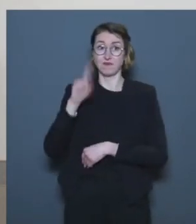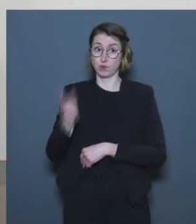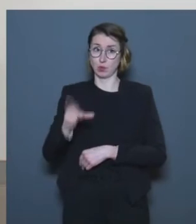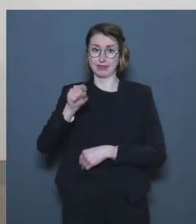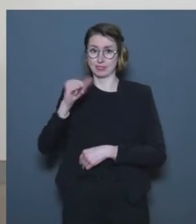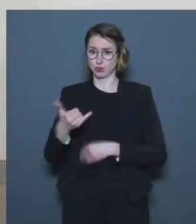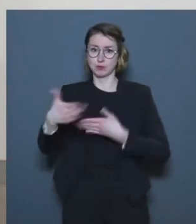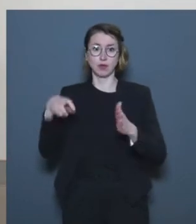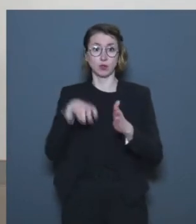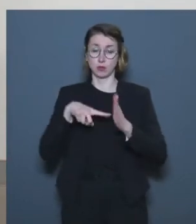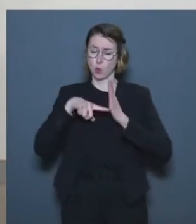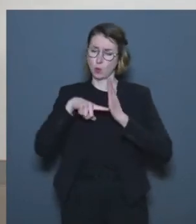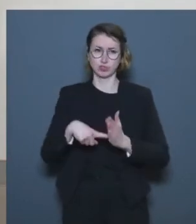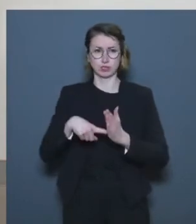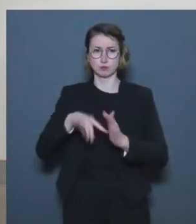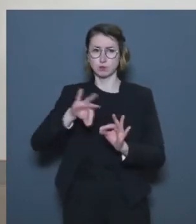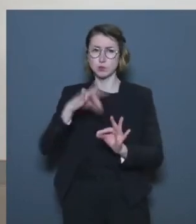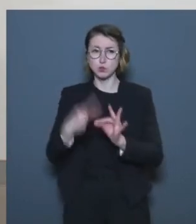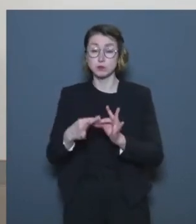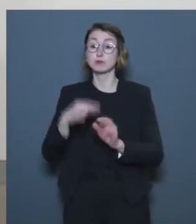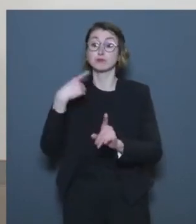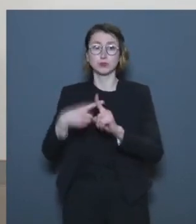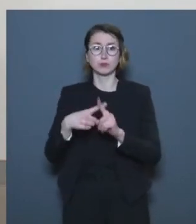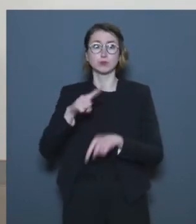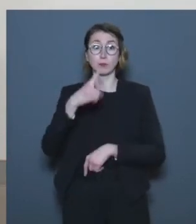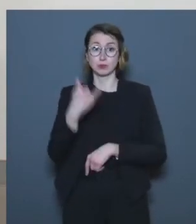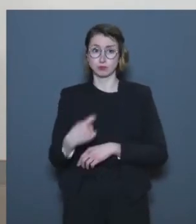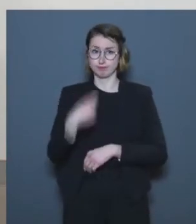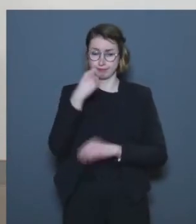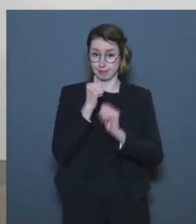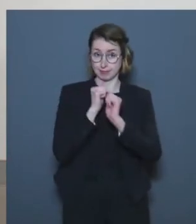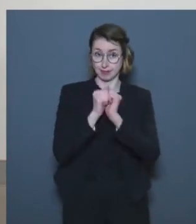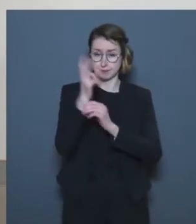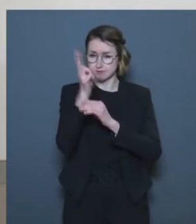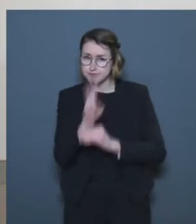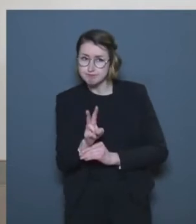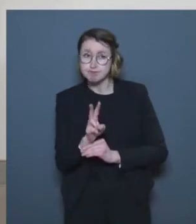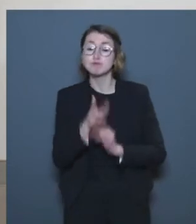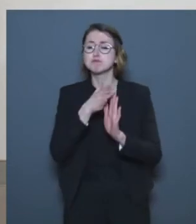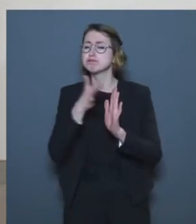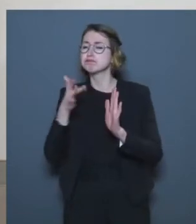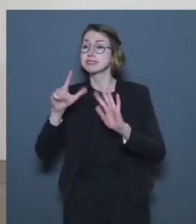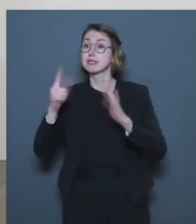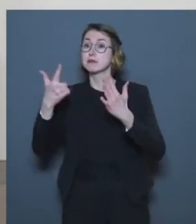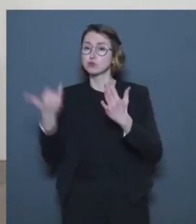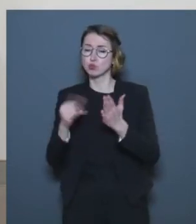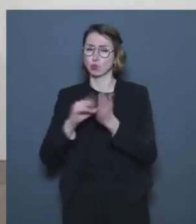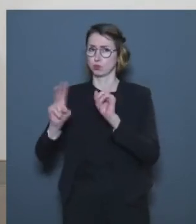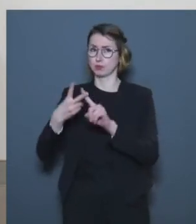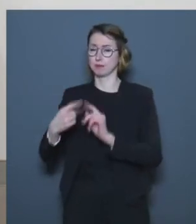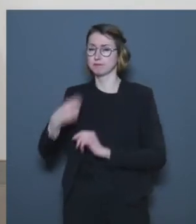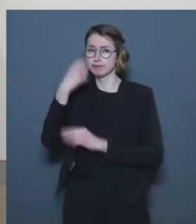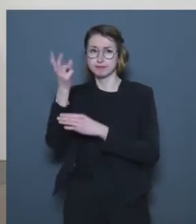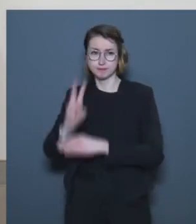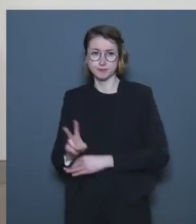réalisant un test PCR à la première et la 7e journée. Les non-ressortissants belges qui